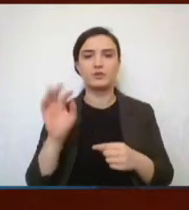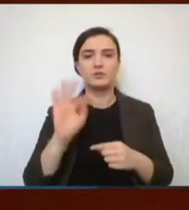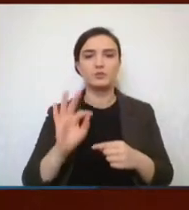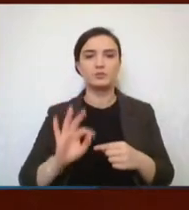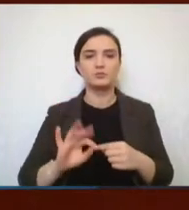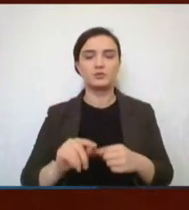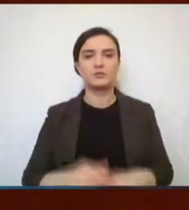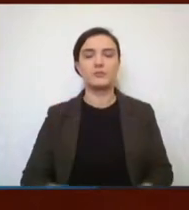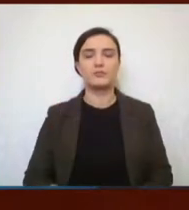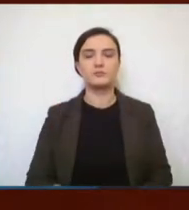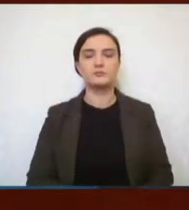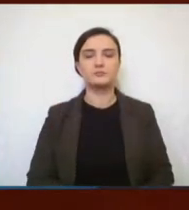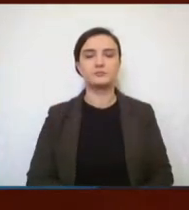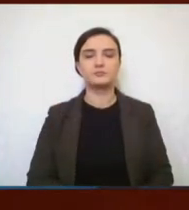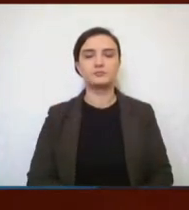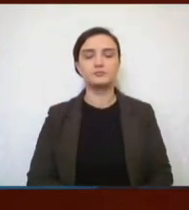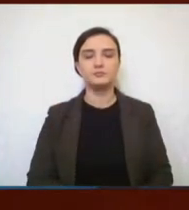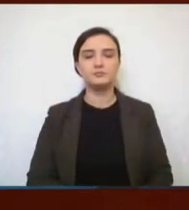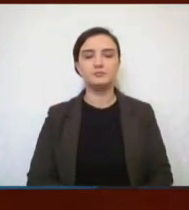სხვადასხვა საშუალებით.